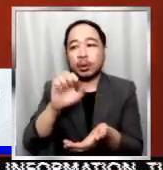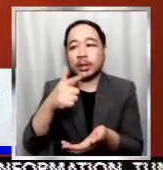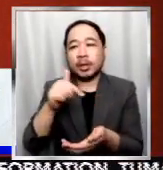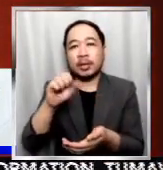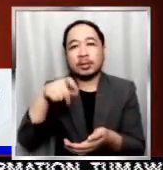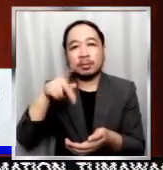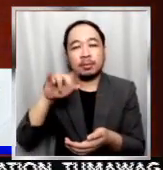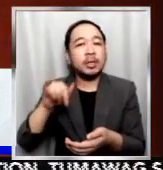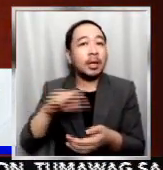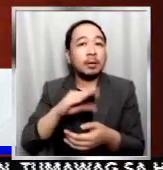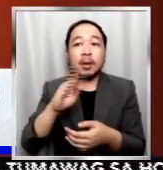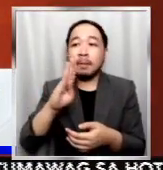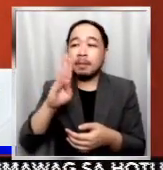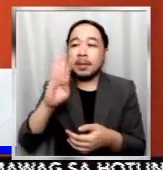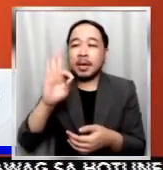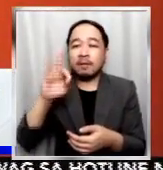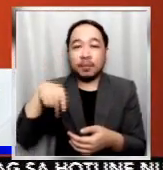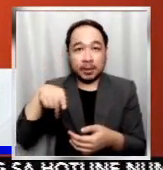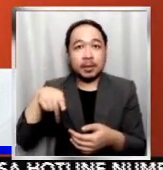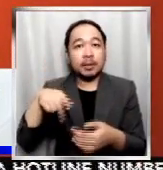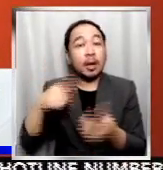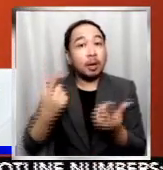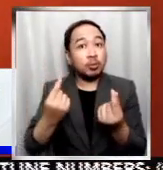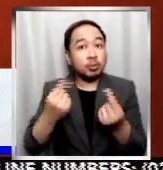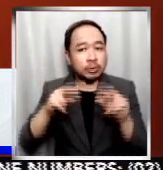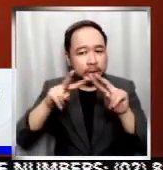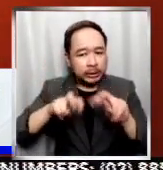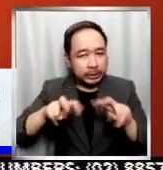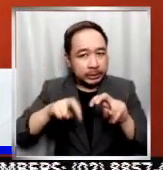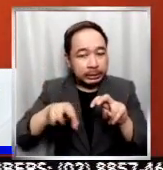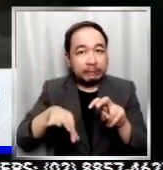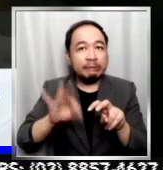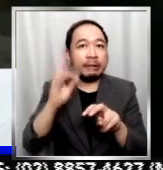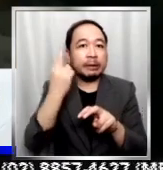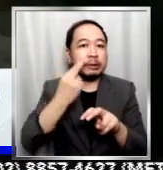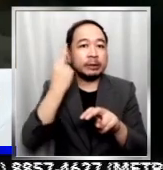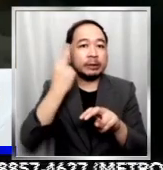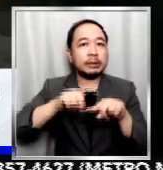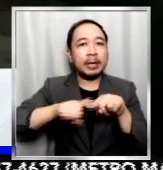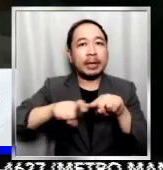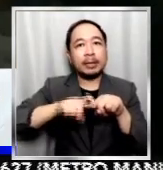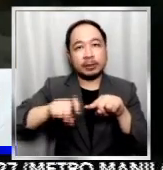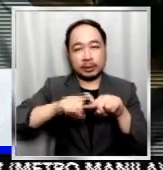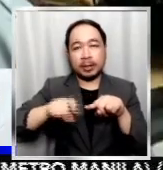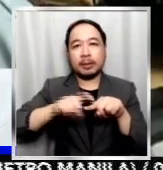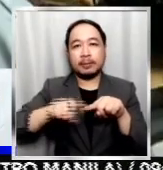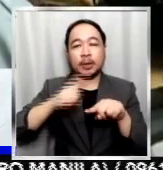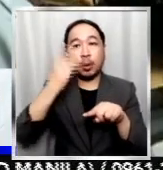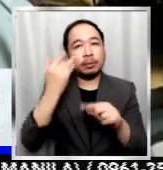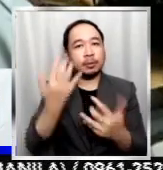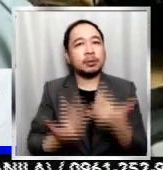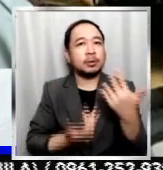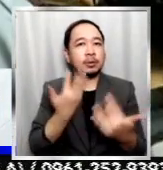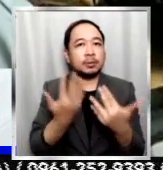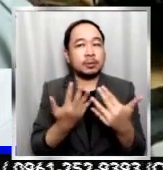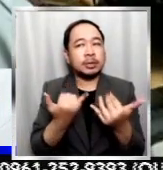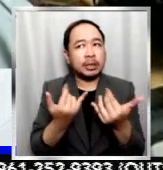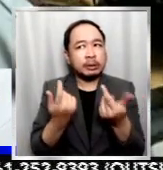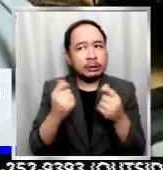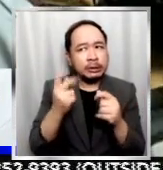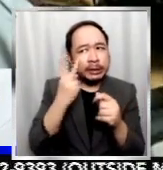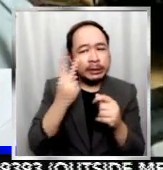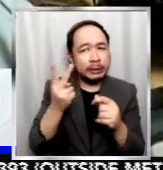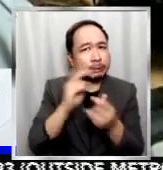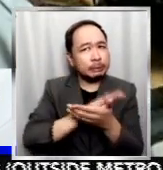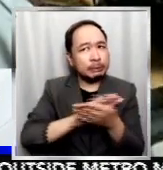sa initial investigation, electrical ang nakikitang dahilan ng sunog. Kabilang sa inaalam ang structural integrity ng